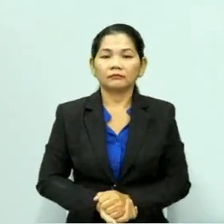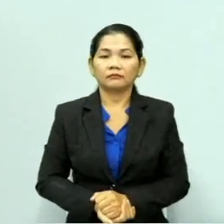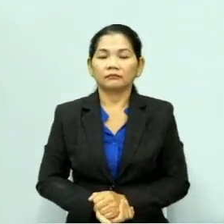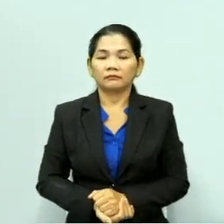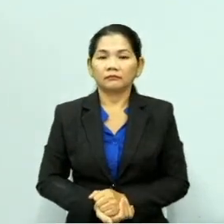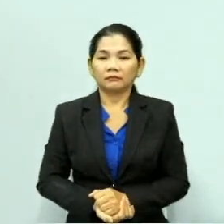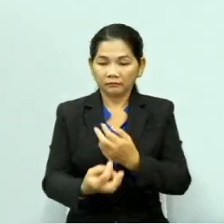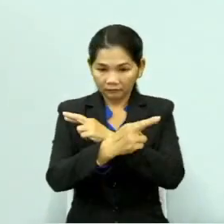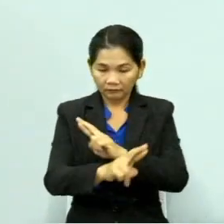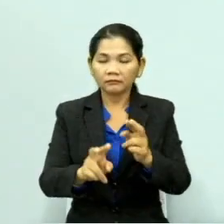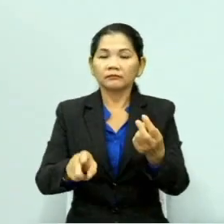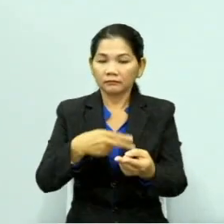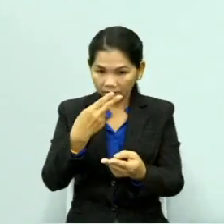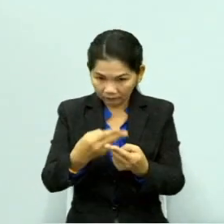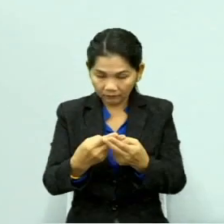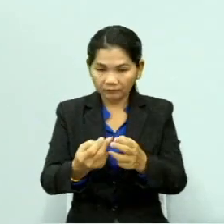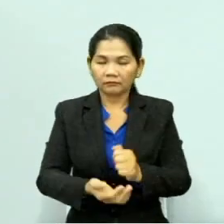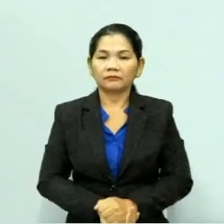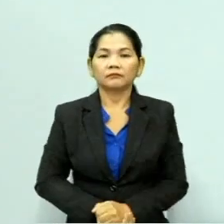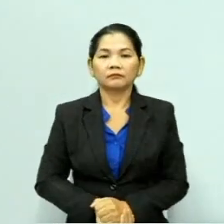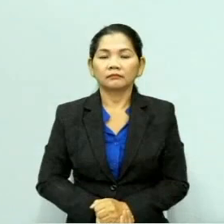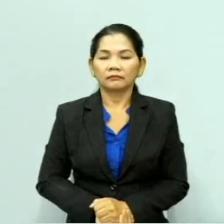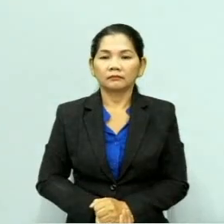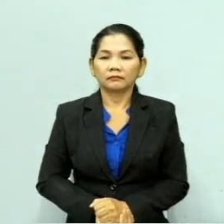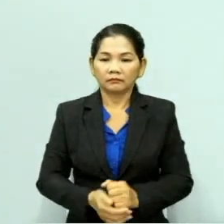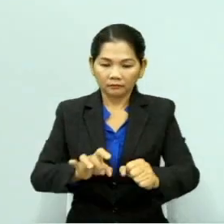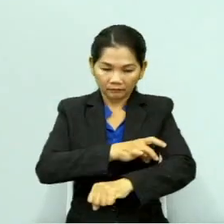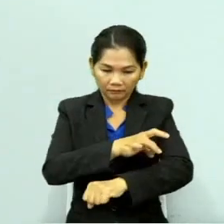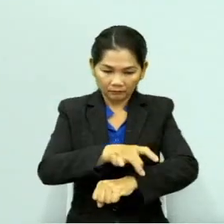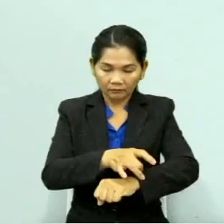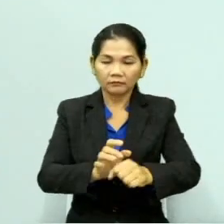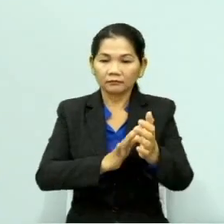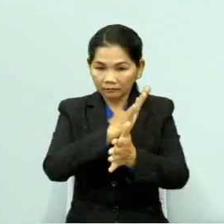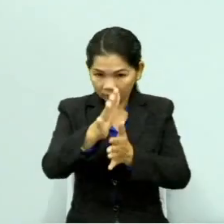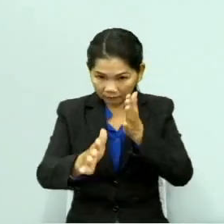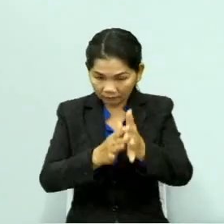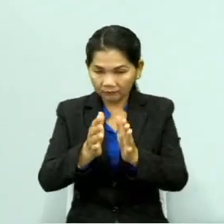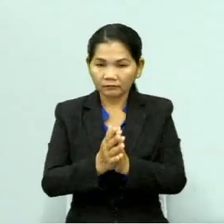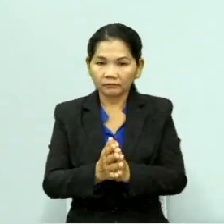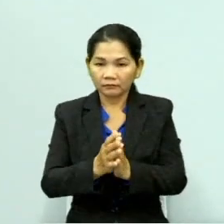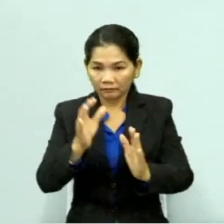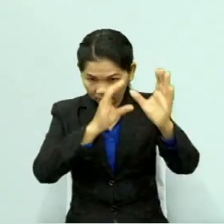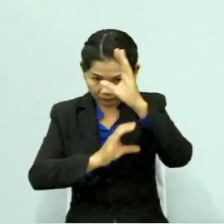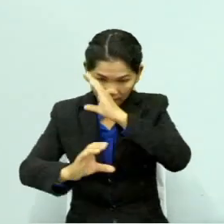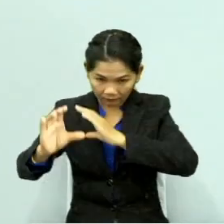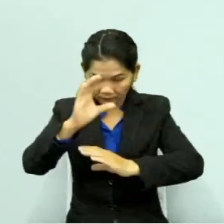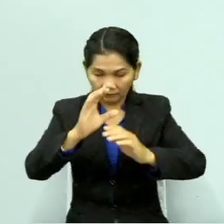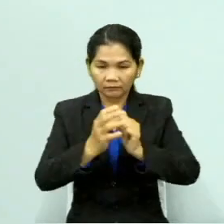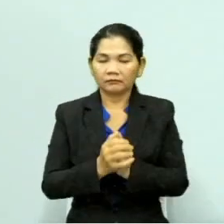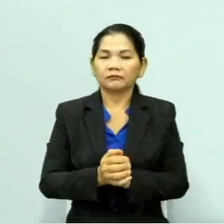bấy trìm chlai xùm nù nè con hay bê để con án ạ tạp bọt cứ con trời xoay vô chà